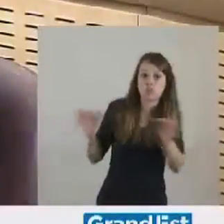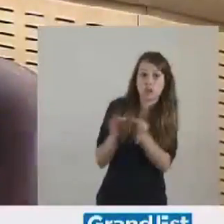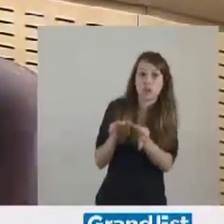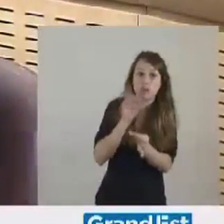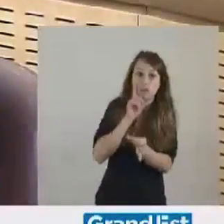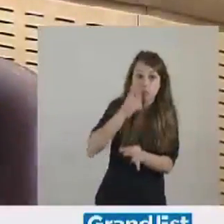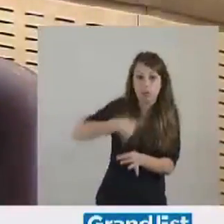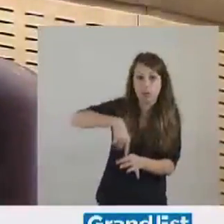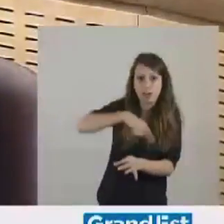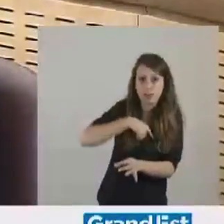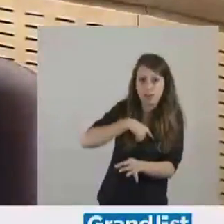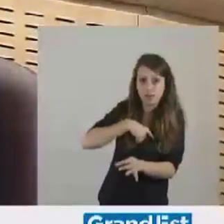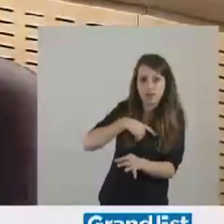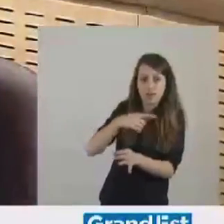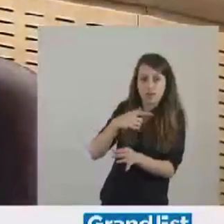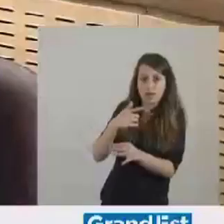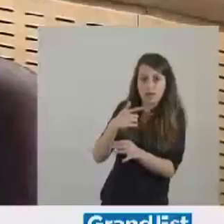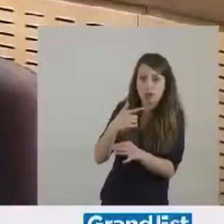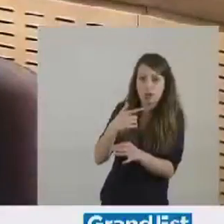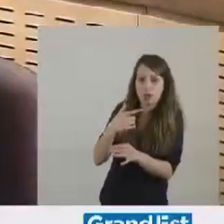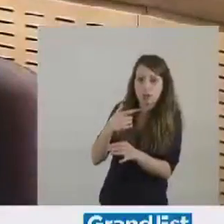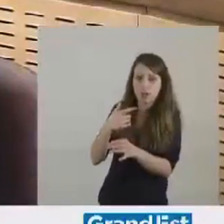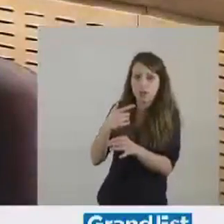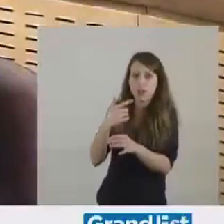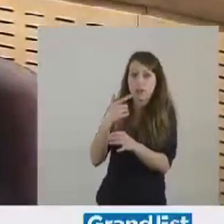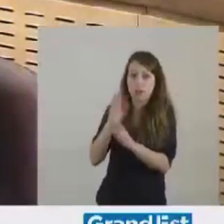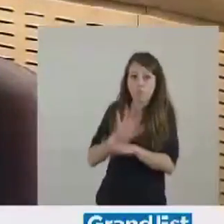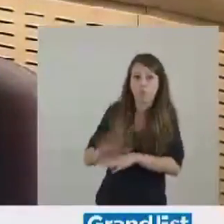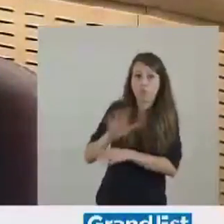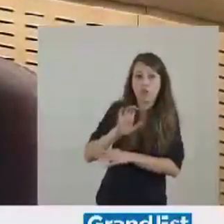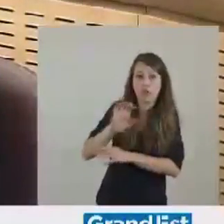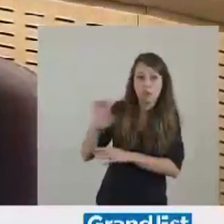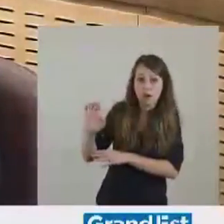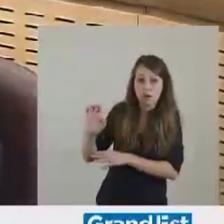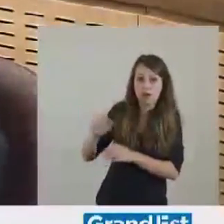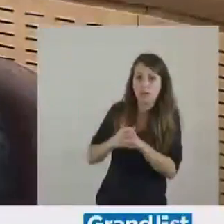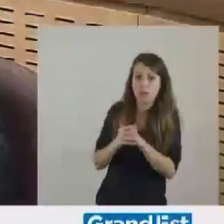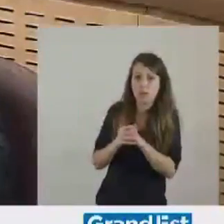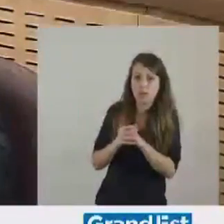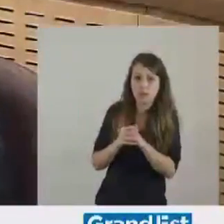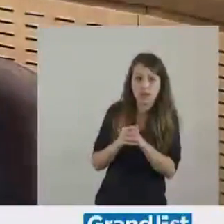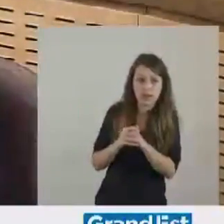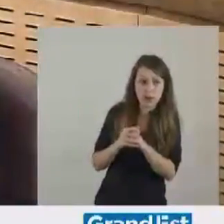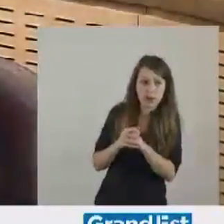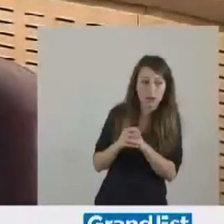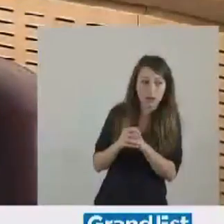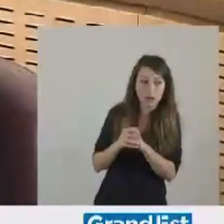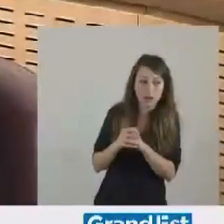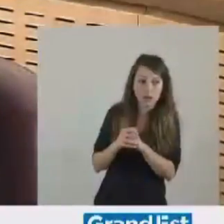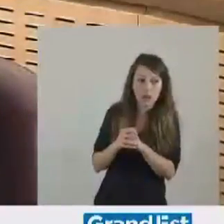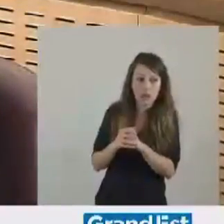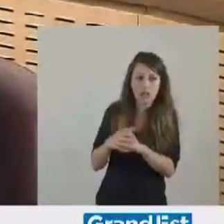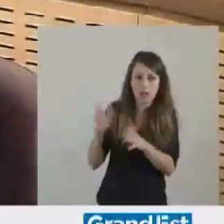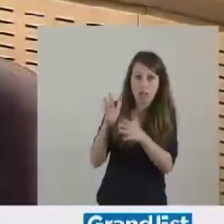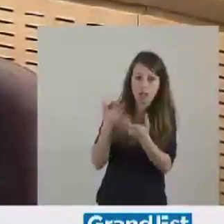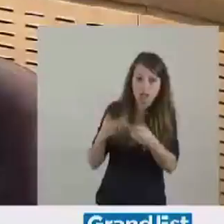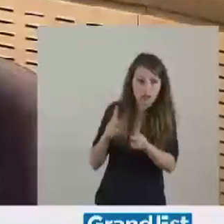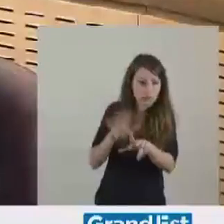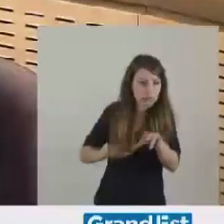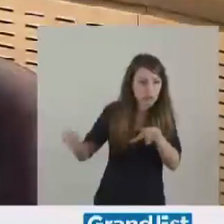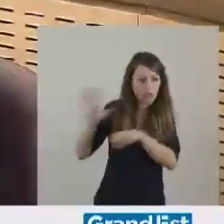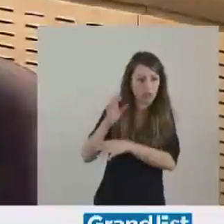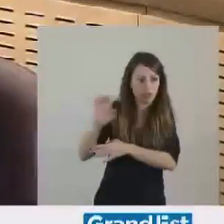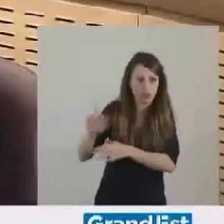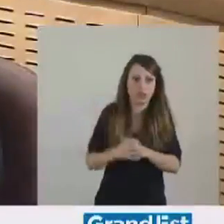l'Atmo Grand Est. Comme on l'a dit tout à l'heure, la qualité de l'air est vraiment un sujet très important. Le dernier slide. Pour